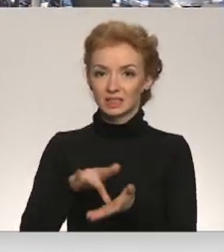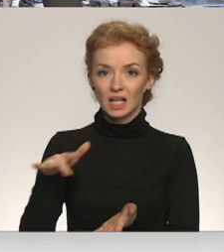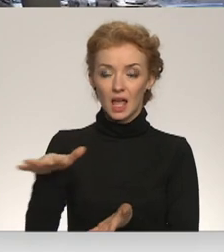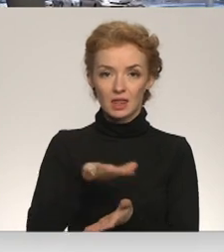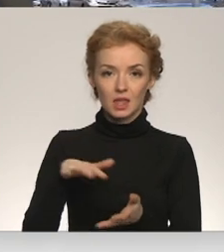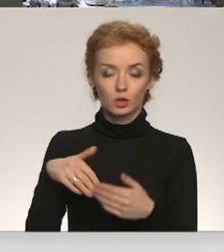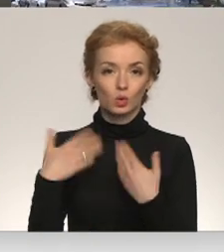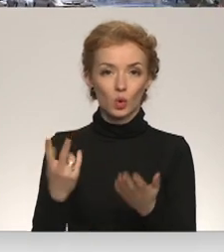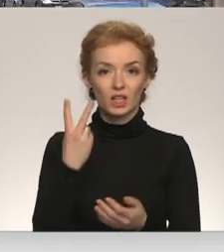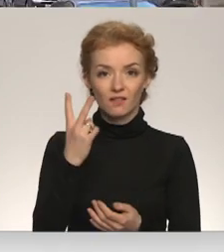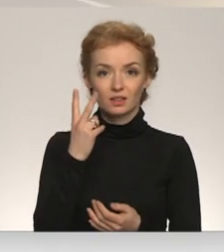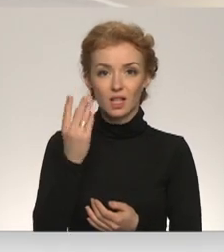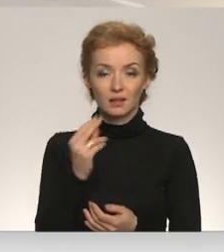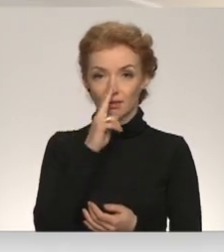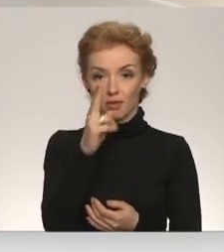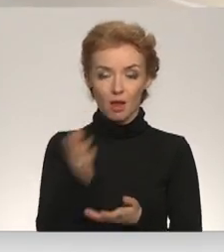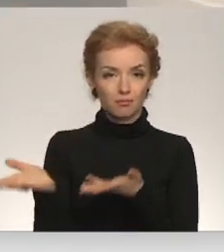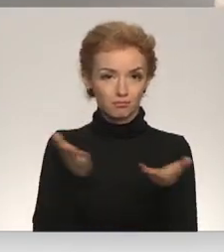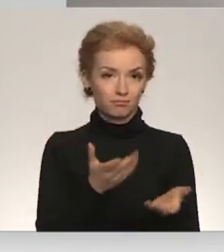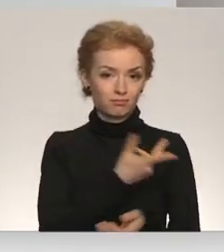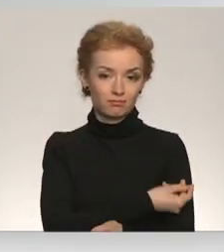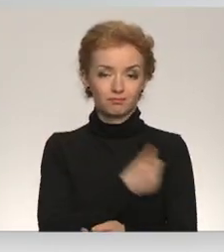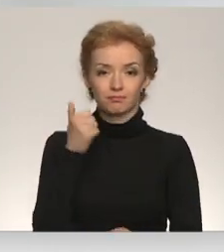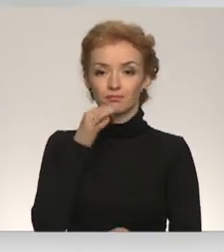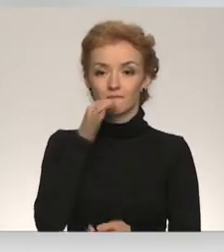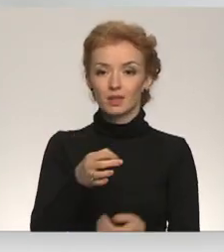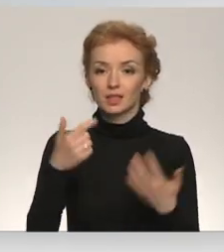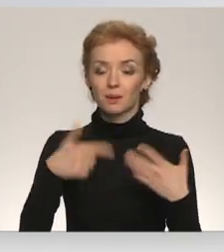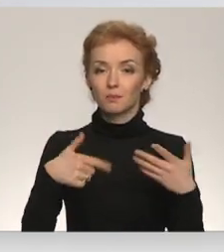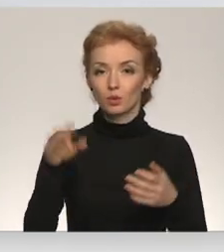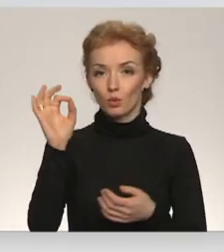atvēl 2 dienas nedēļā. 70% gadījumos